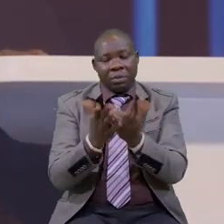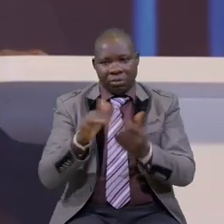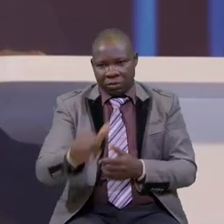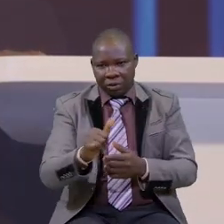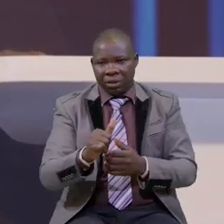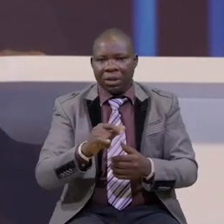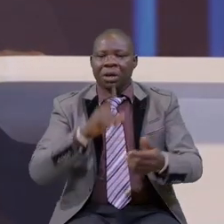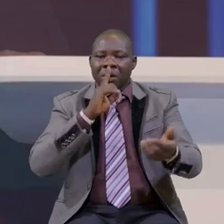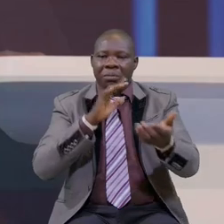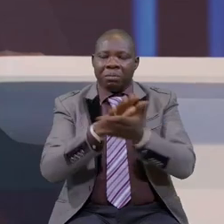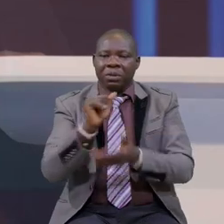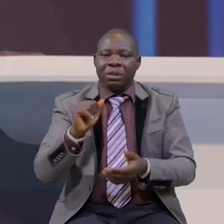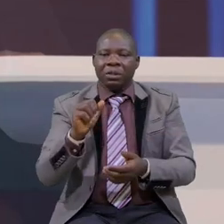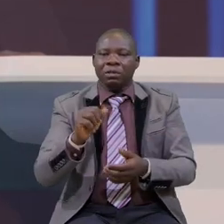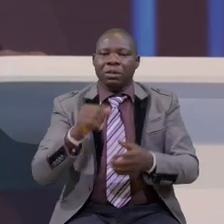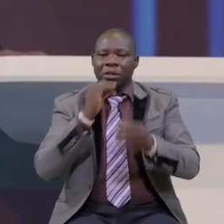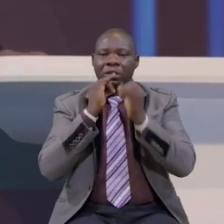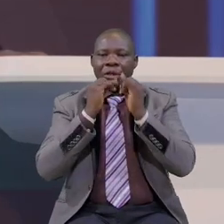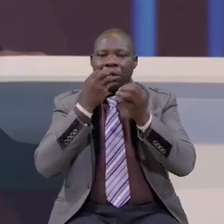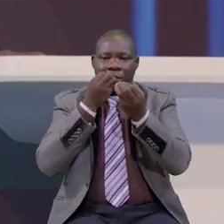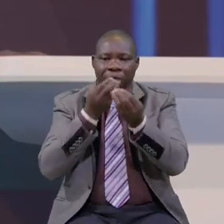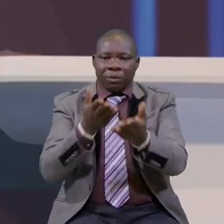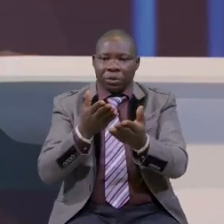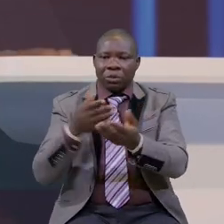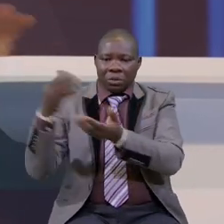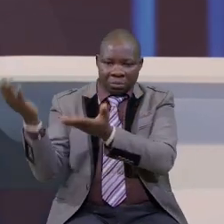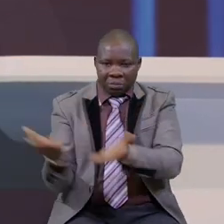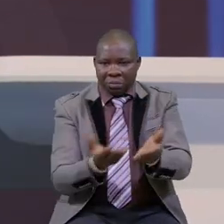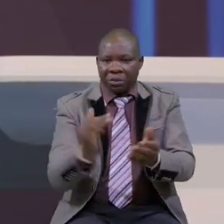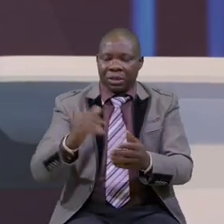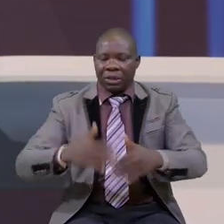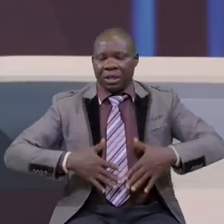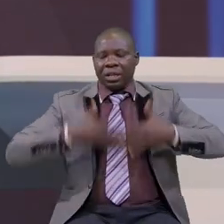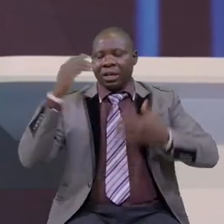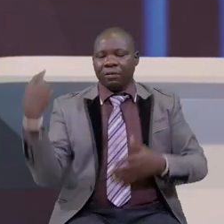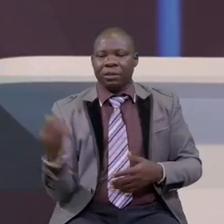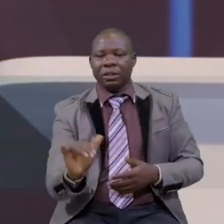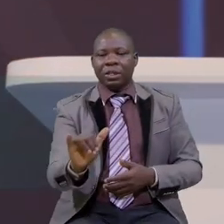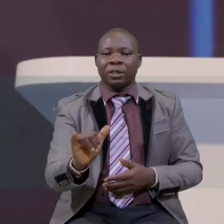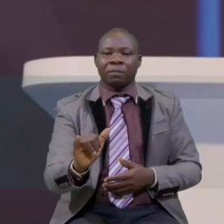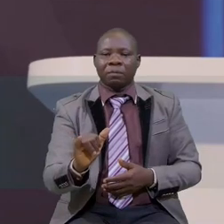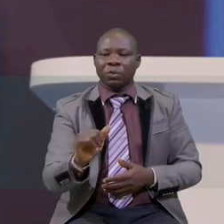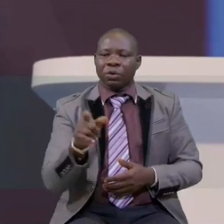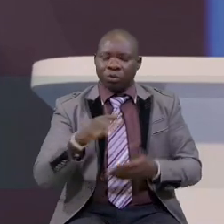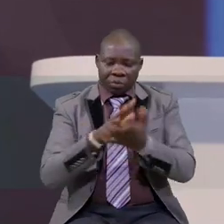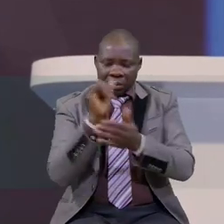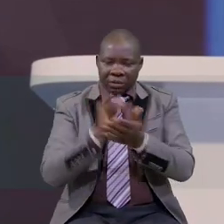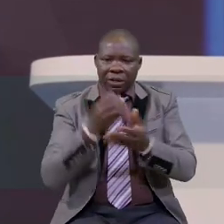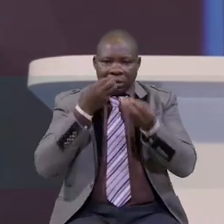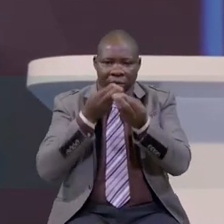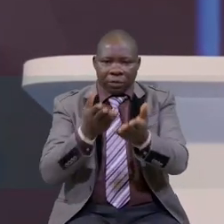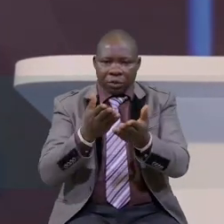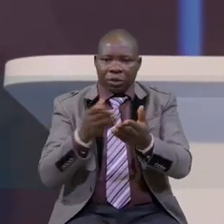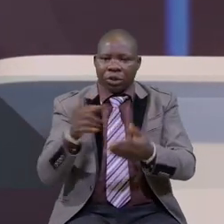c'est l'information crue apportant la vie éternelle. Vous croyez à cette